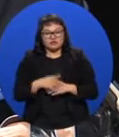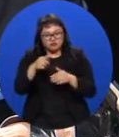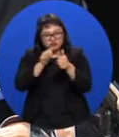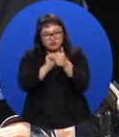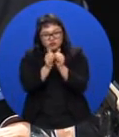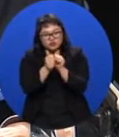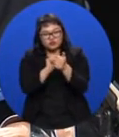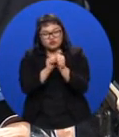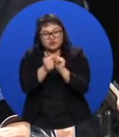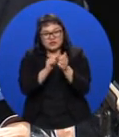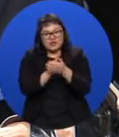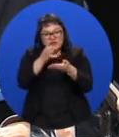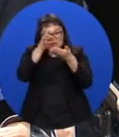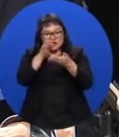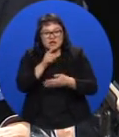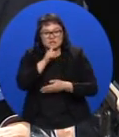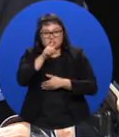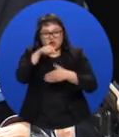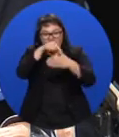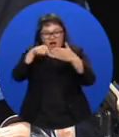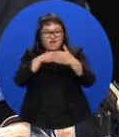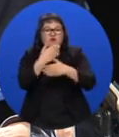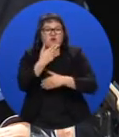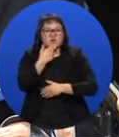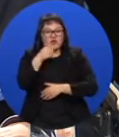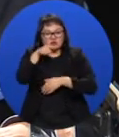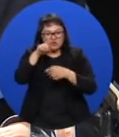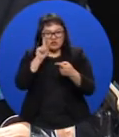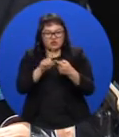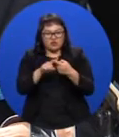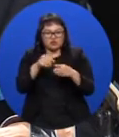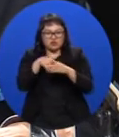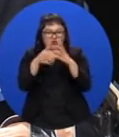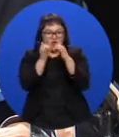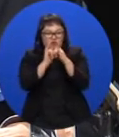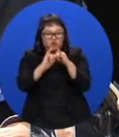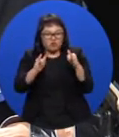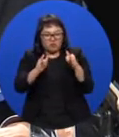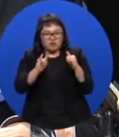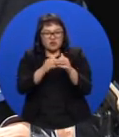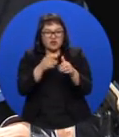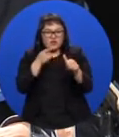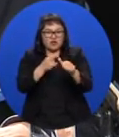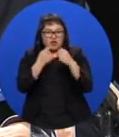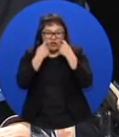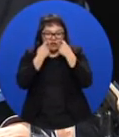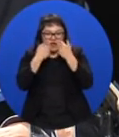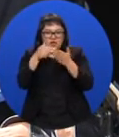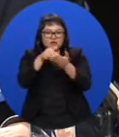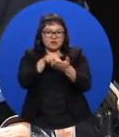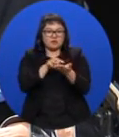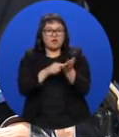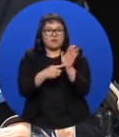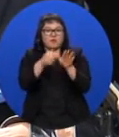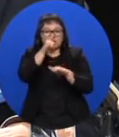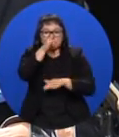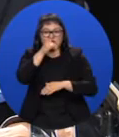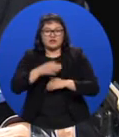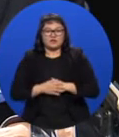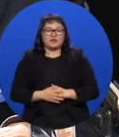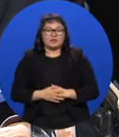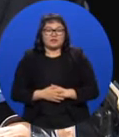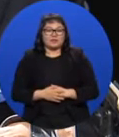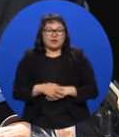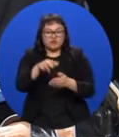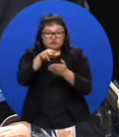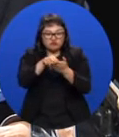주식이 재산신고상에 없단 말입니다. 그것에 예. 대해서 유권자들에게 정확히 해명을 하셔야죠. 그것에 대해서는 어떻게 예, 생각하세요? 그 해명을 하려면